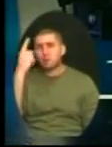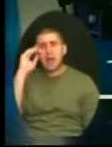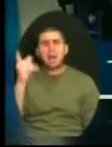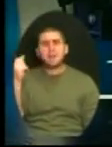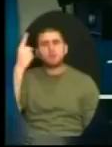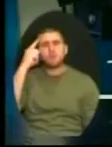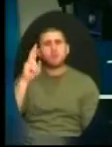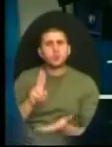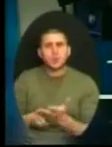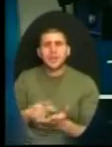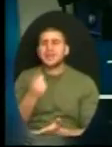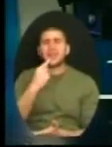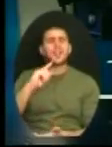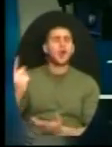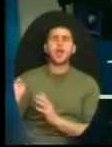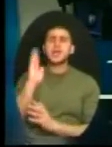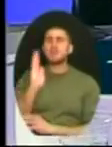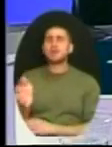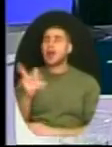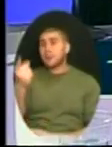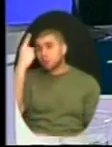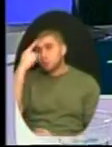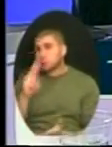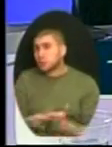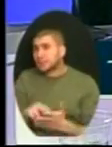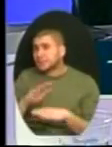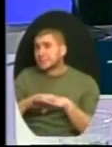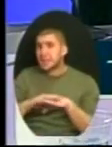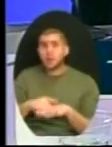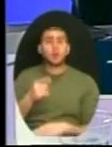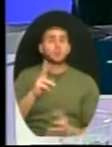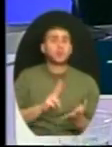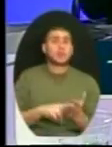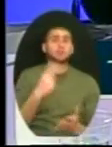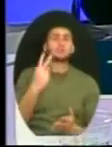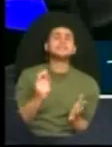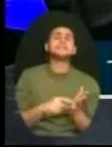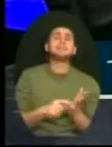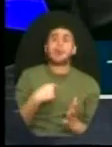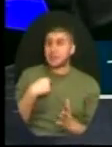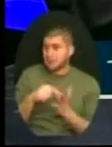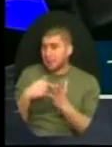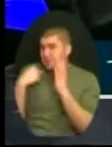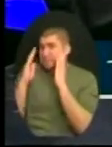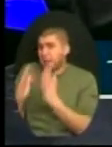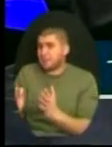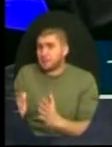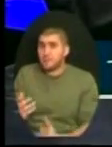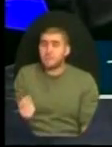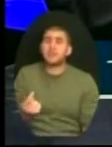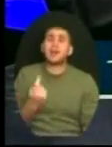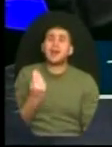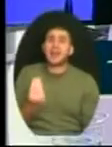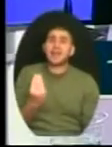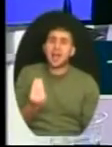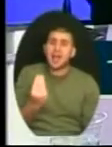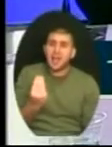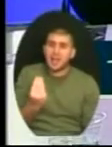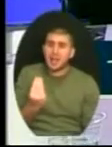צודק? תגידי את כל הבעיות שלך. למה אתה חושב שהוא צודק? אני חושב שצודק משתי סיבות. אני מאמין לו.